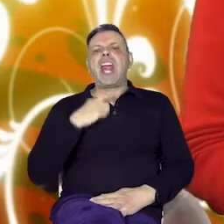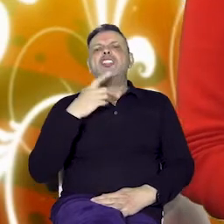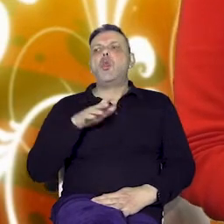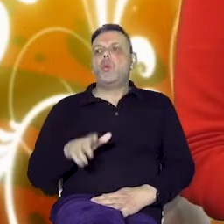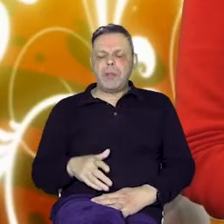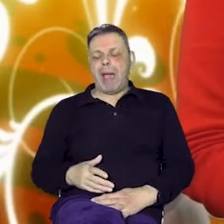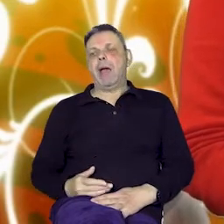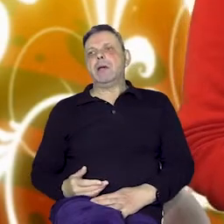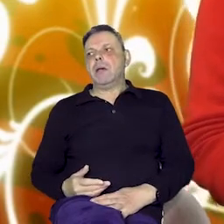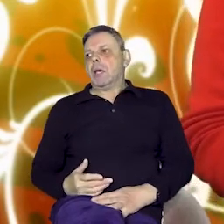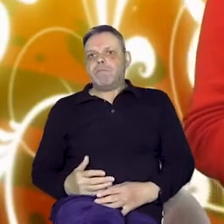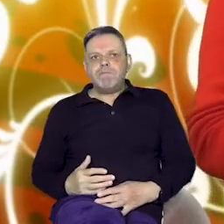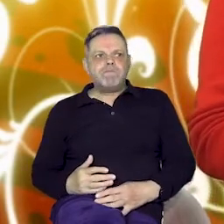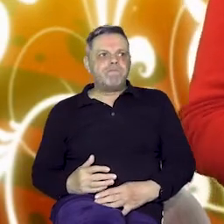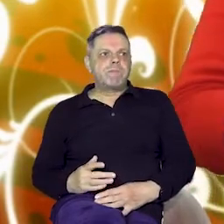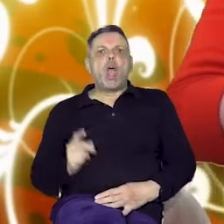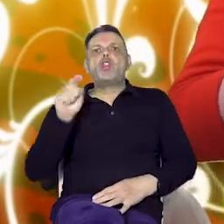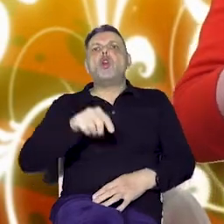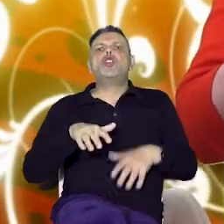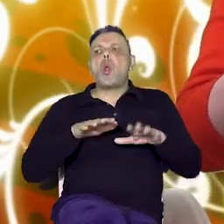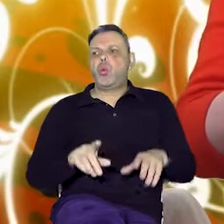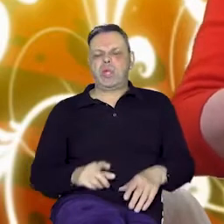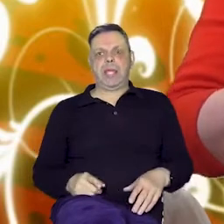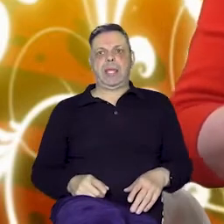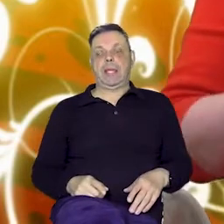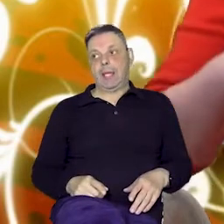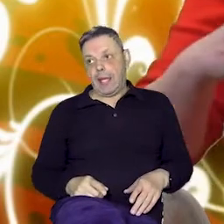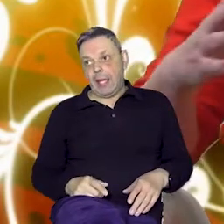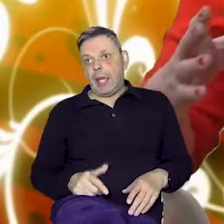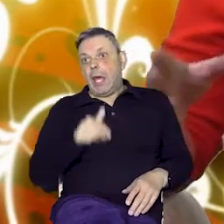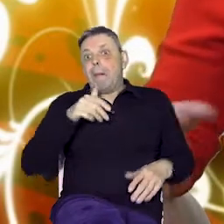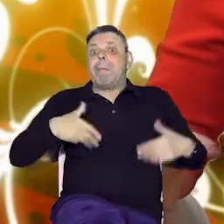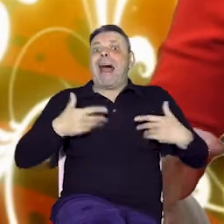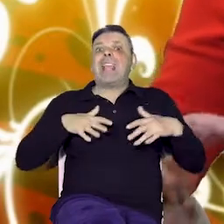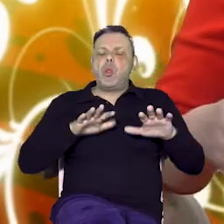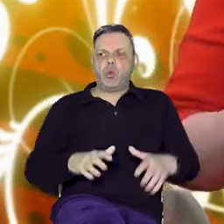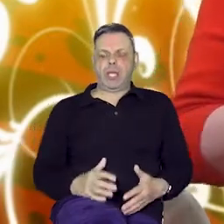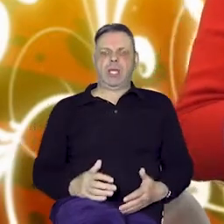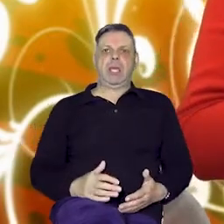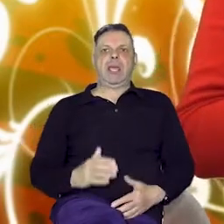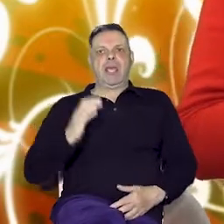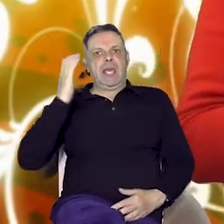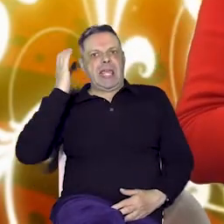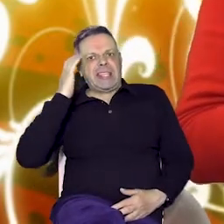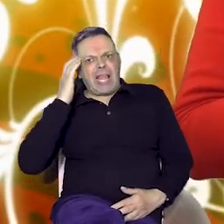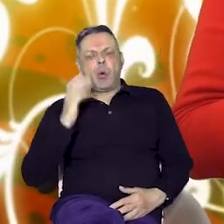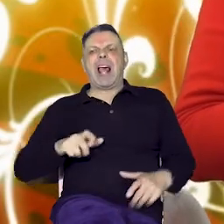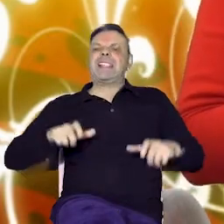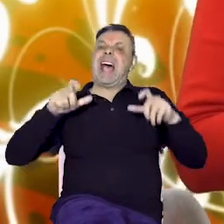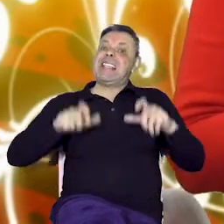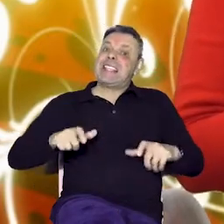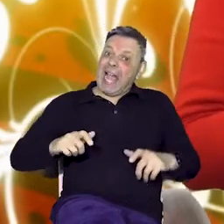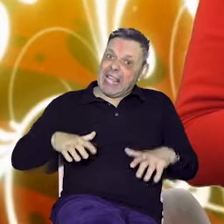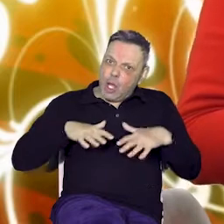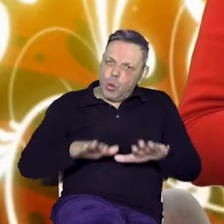do tinejdžera ili do jednog intelektualca, do osobe starije životne dobi. Mislim da